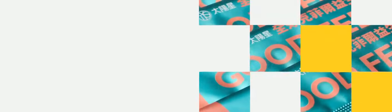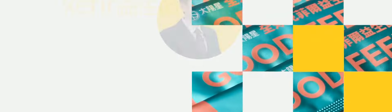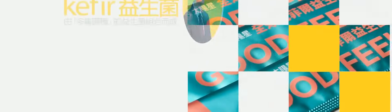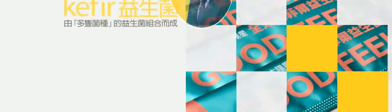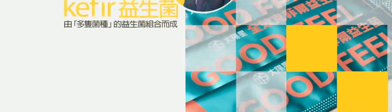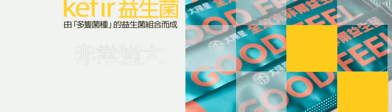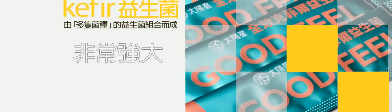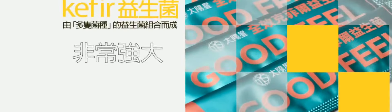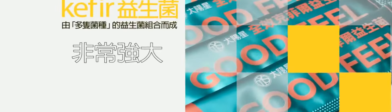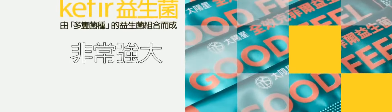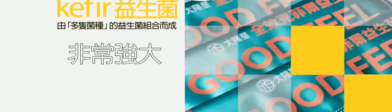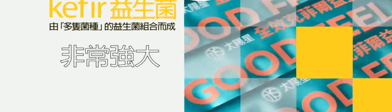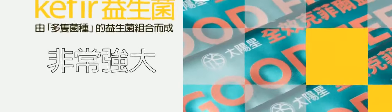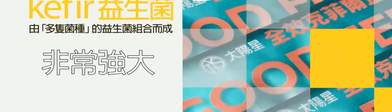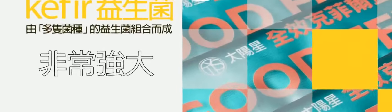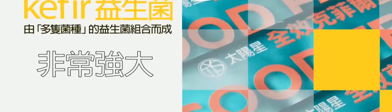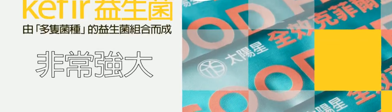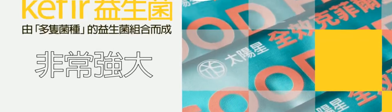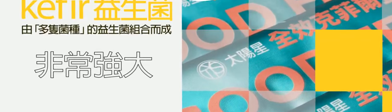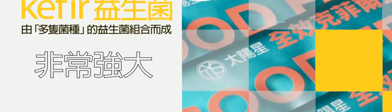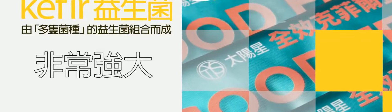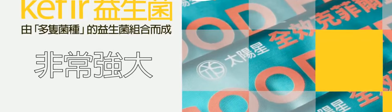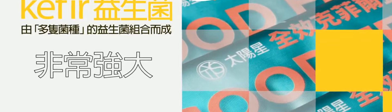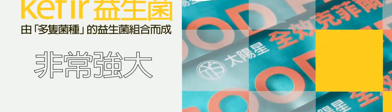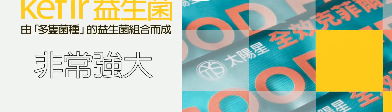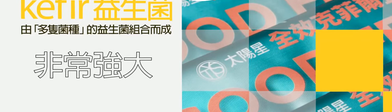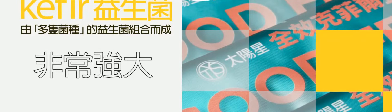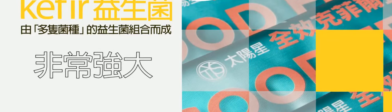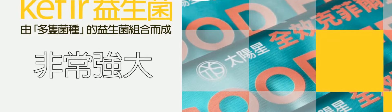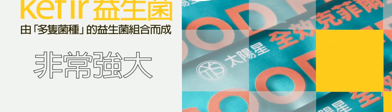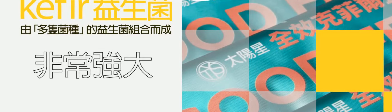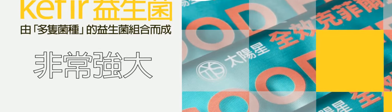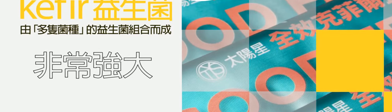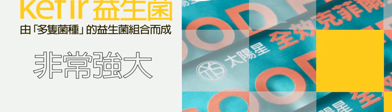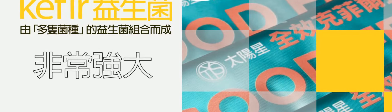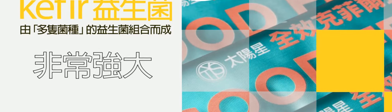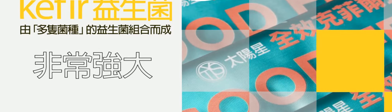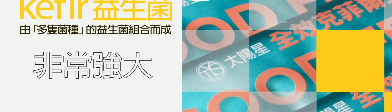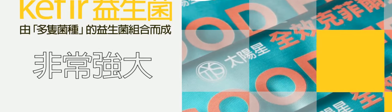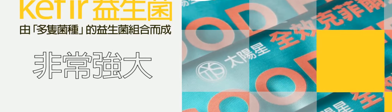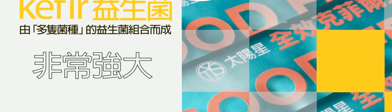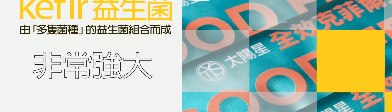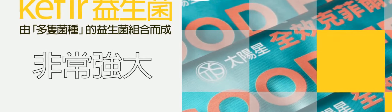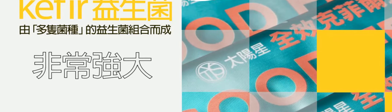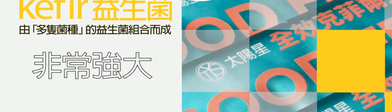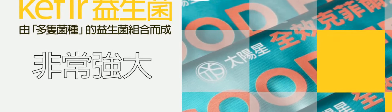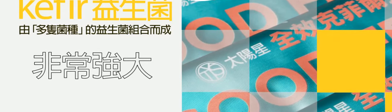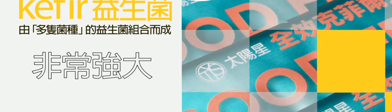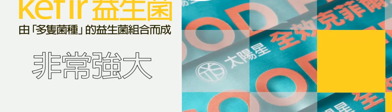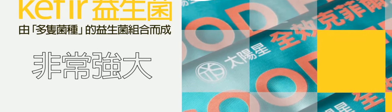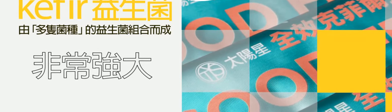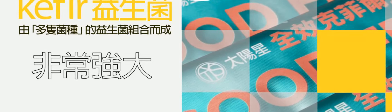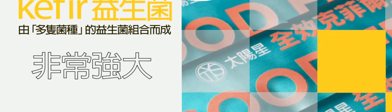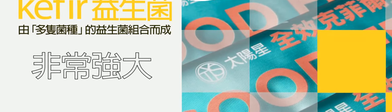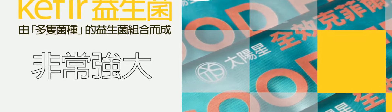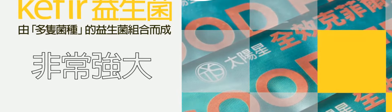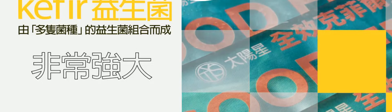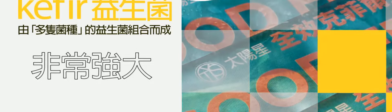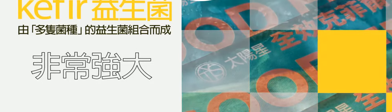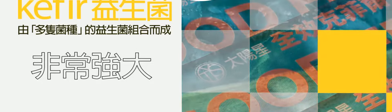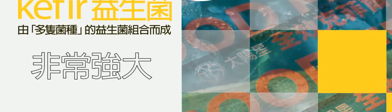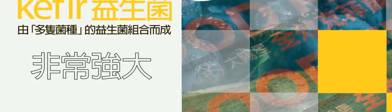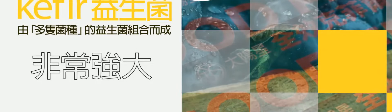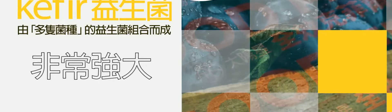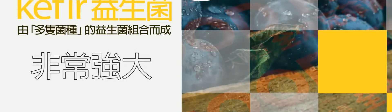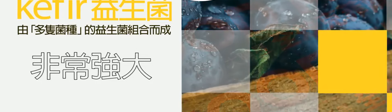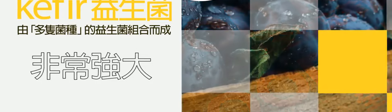全校克斐尔益生菌，才让我认识到克斐尔益生菌，它是由多支菌种的益生菌所组合而成。不仅能够维护